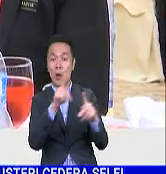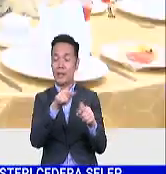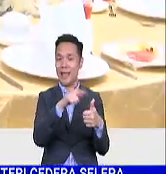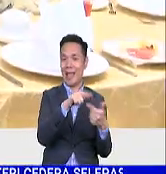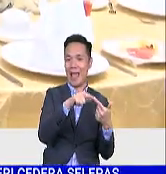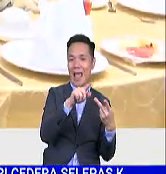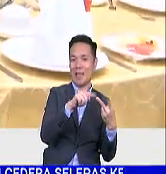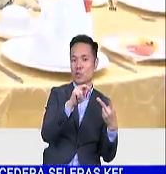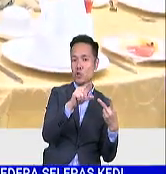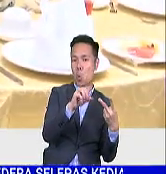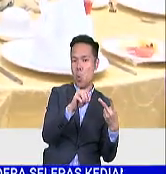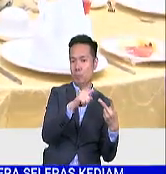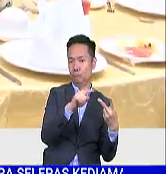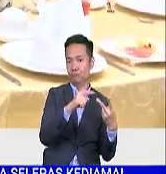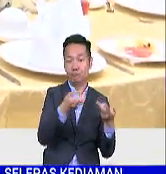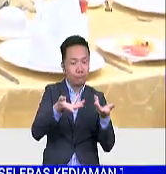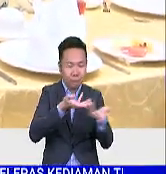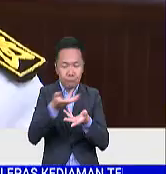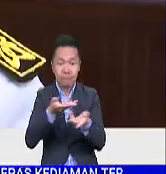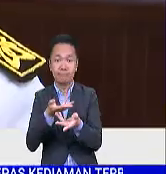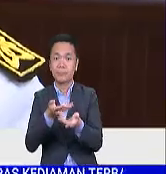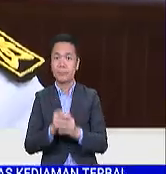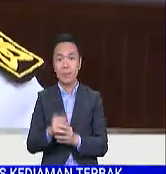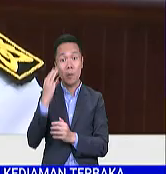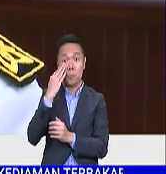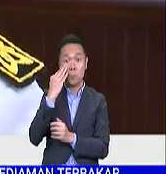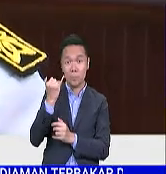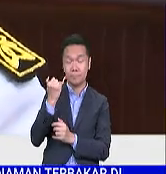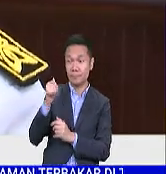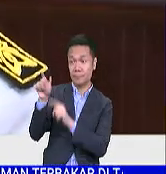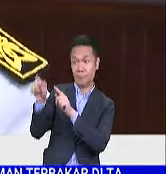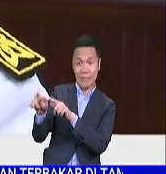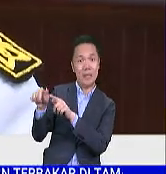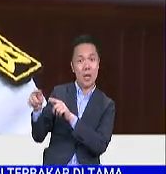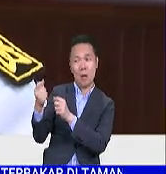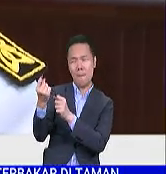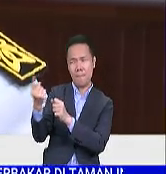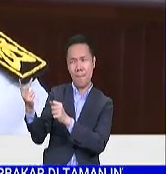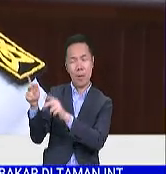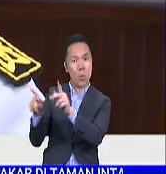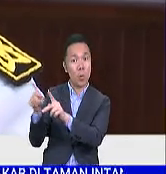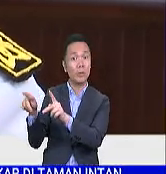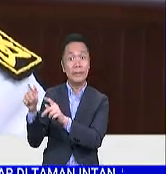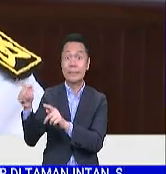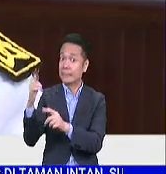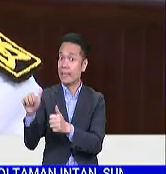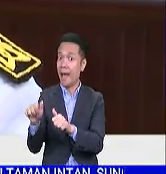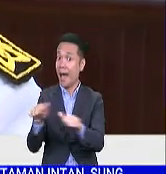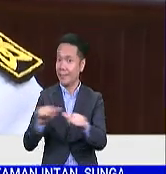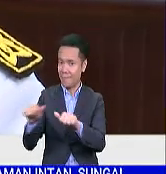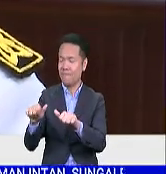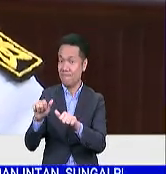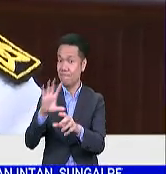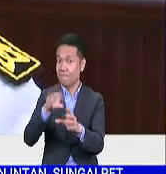bukan kerajaan, NGO. Sebab kita ada beberapa individu yang di KK ini kita tahu dia aktif dalam bidang-bidang